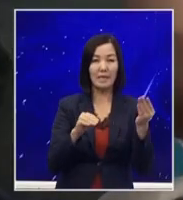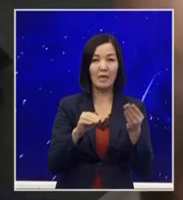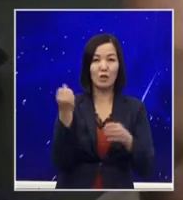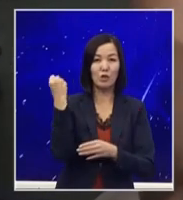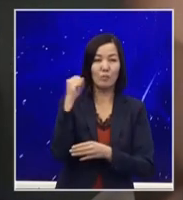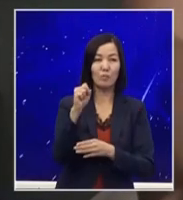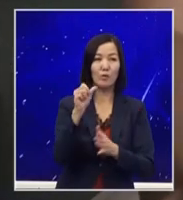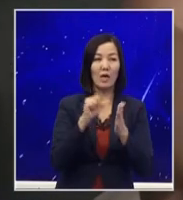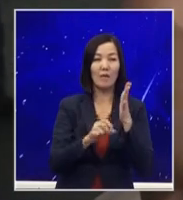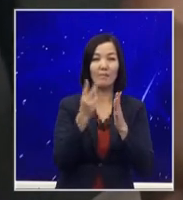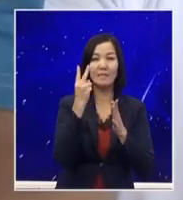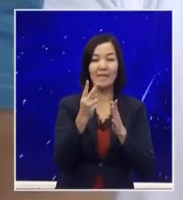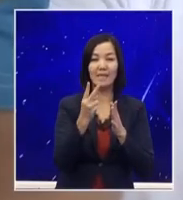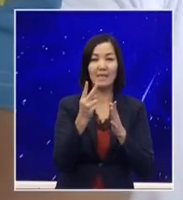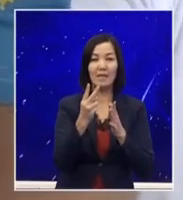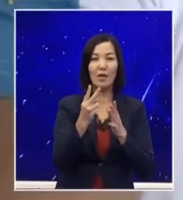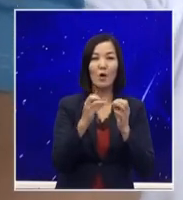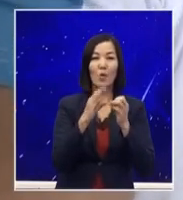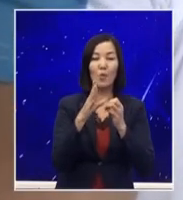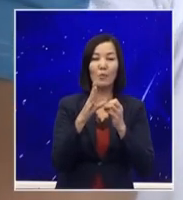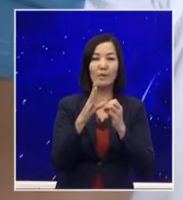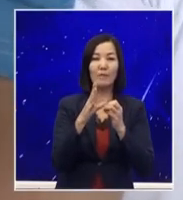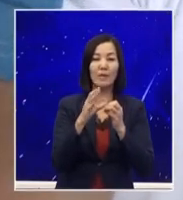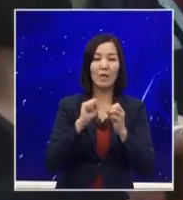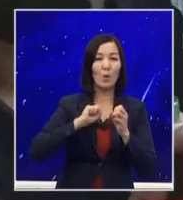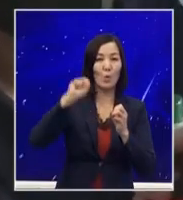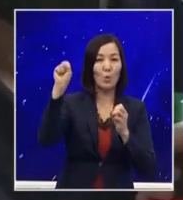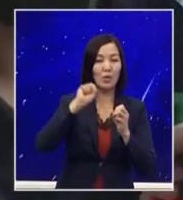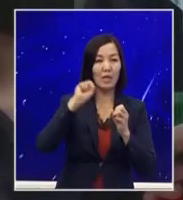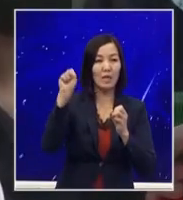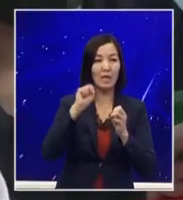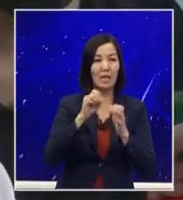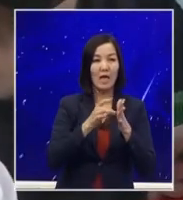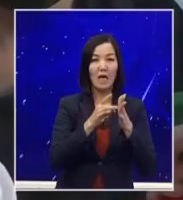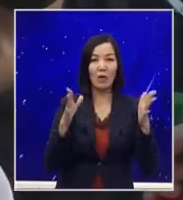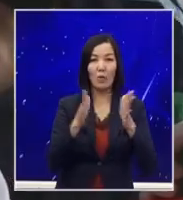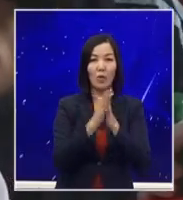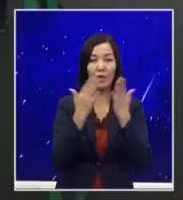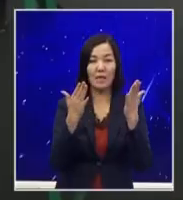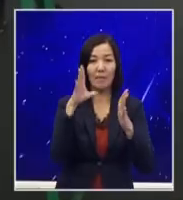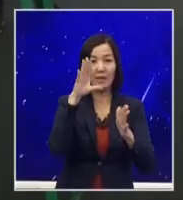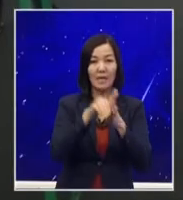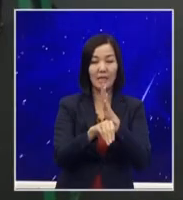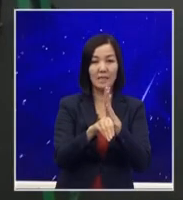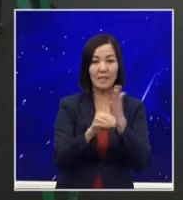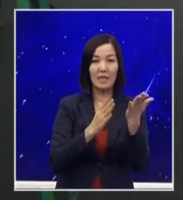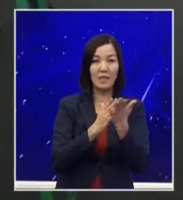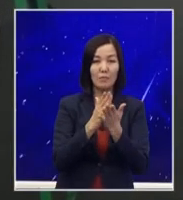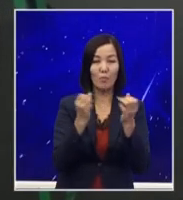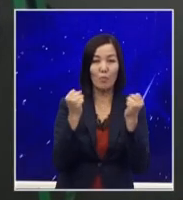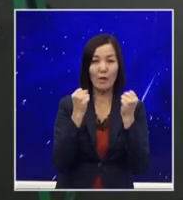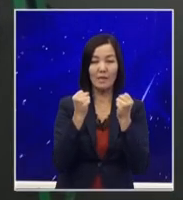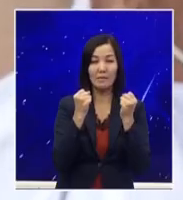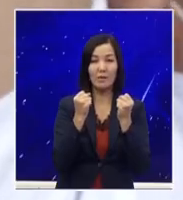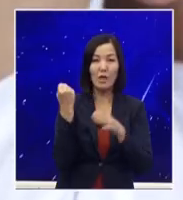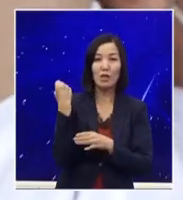келе қыртасын жалғыз саусақпен 15 мәрте көтеріп, Гиннес рекордтар кітабына енген ардагер спортшы жеңіске жетуде